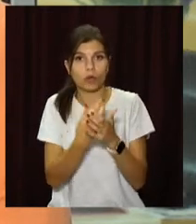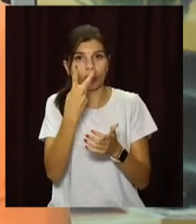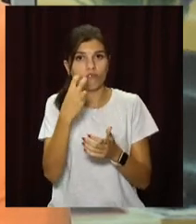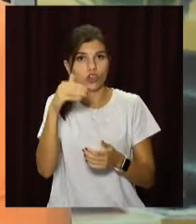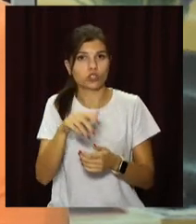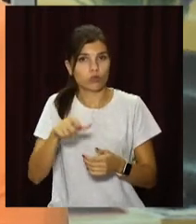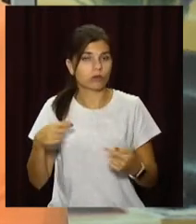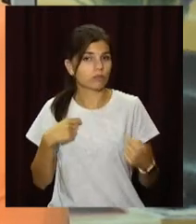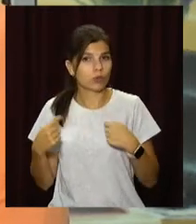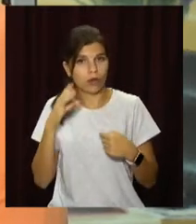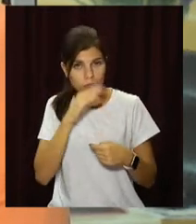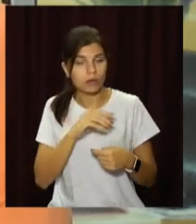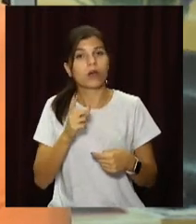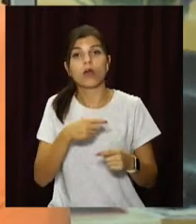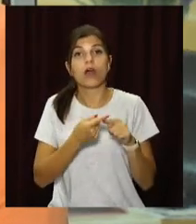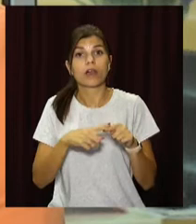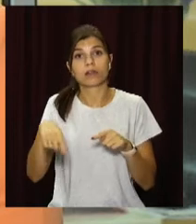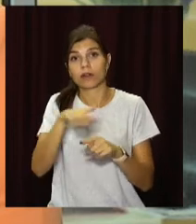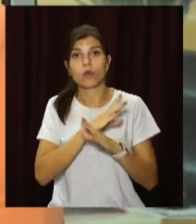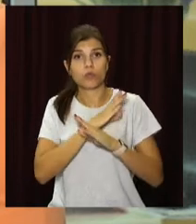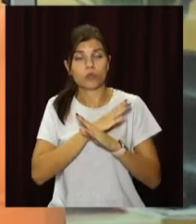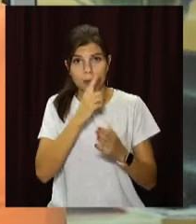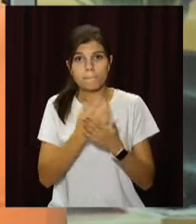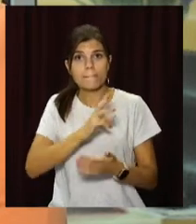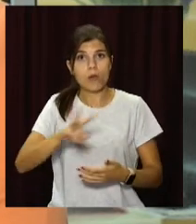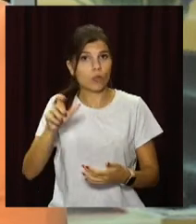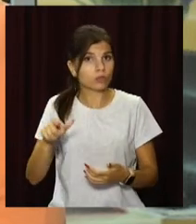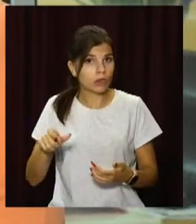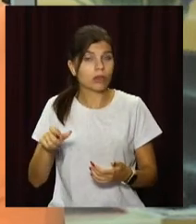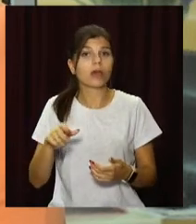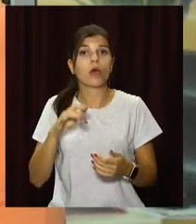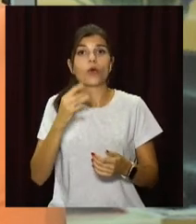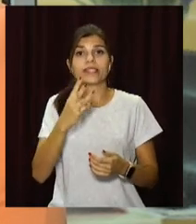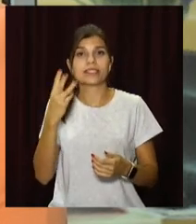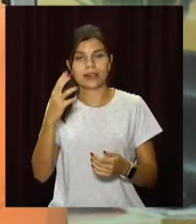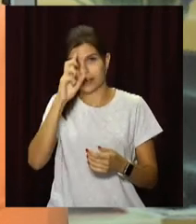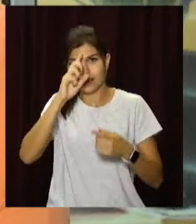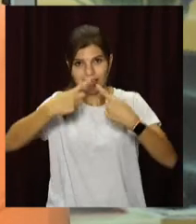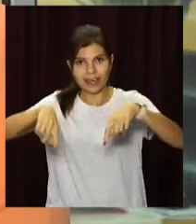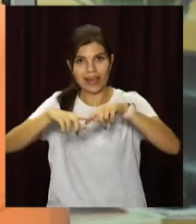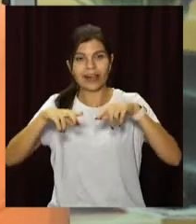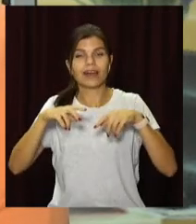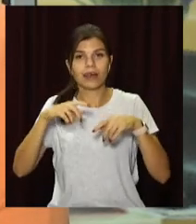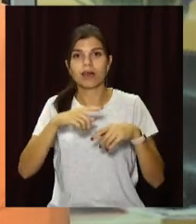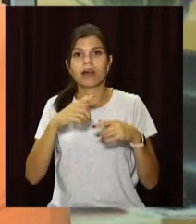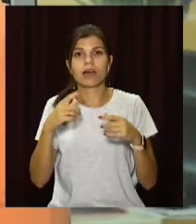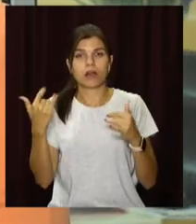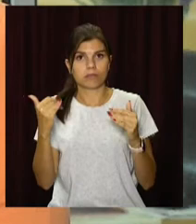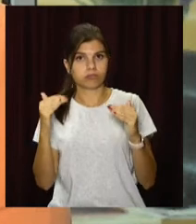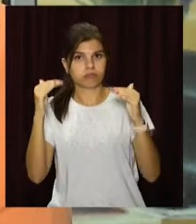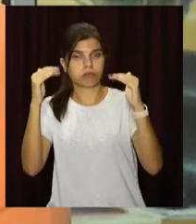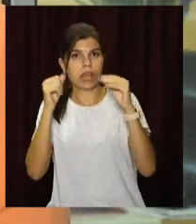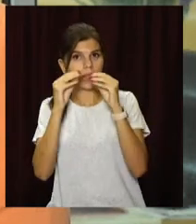тисяч людей. Наразі в цих країнах від недуги померли понад мільйон людей. У 33 країнах ці показники останнім часом зросли